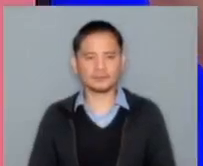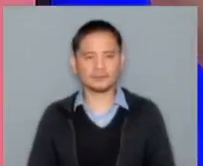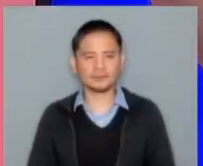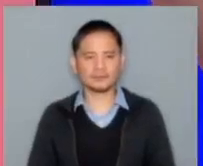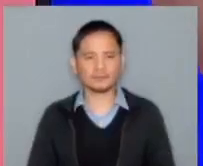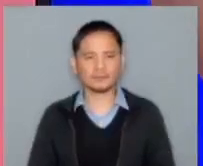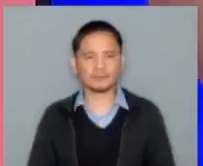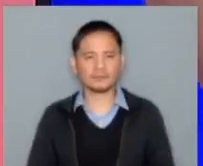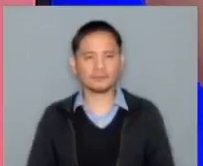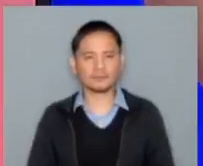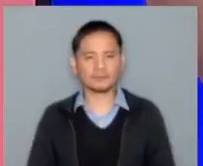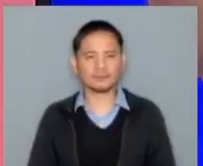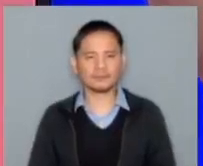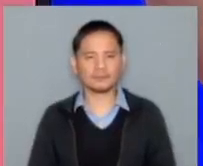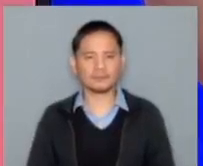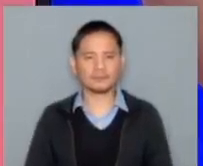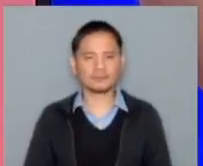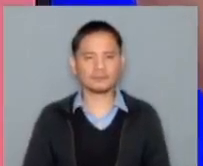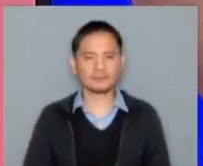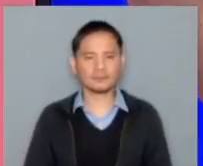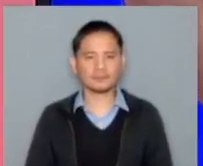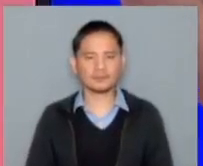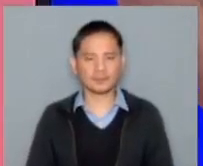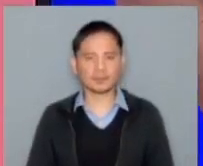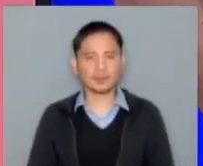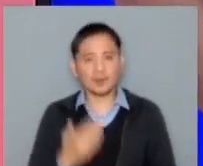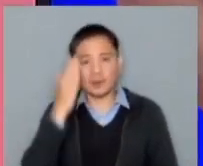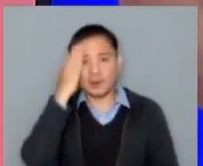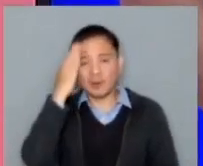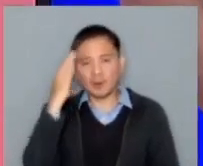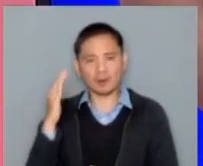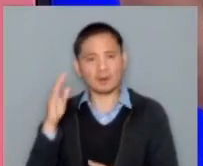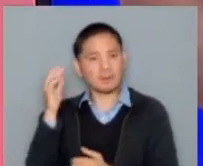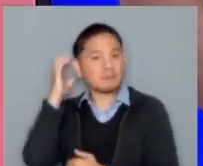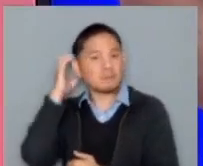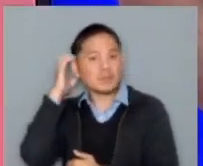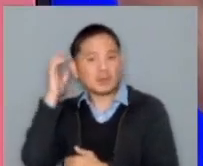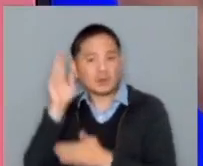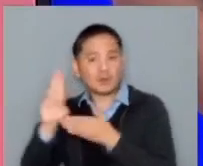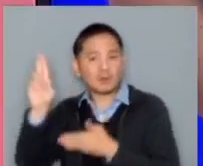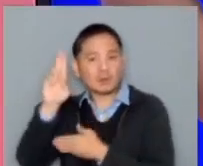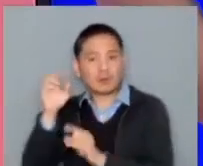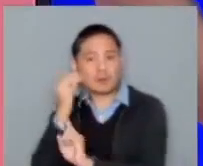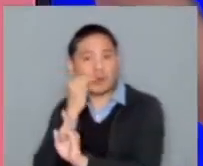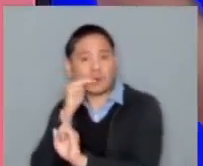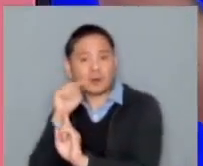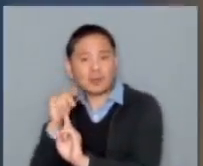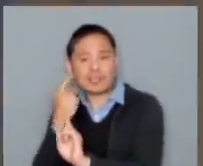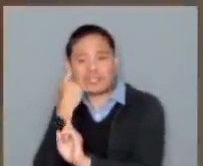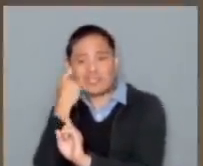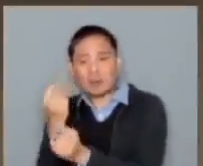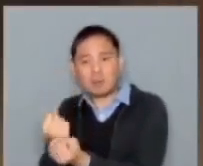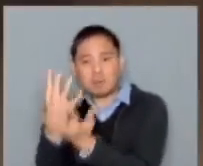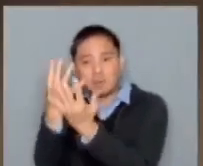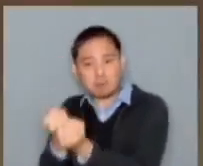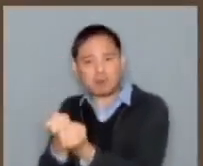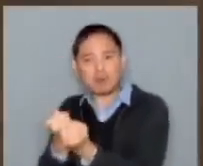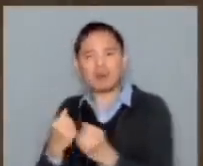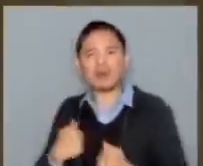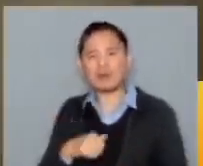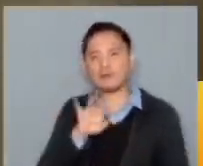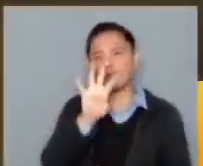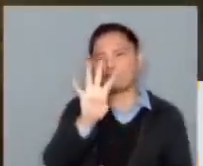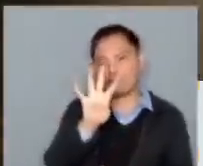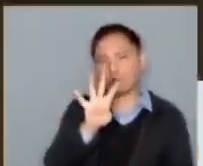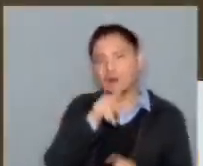Umakyat na sa 4 ang persons of interest sa pagsabog sa Mindanao State University sa Marawi City nitong Linggo. Ayon sa Philippine National Police, ang